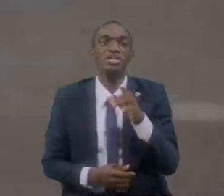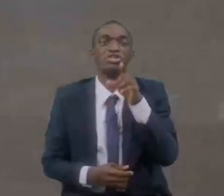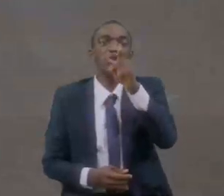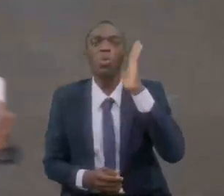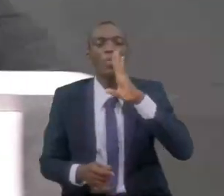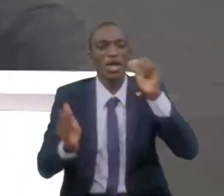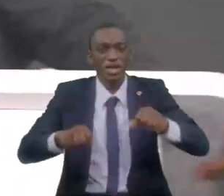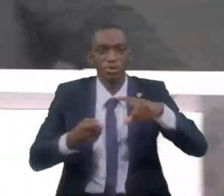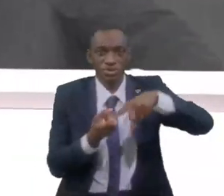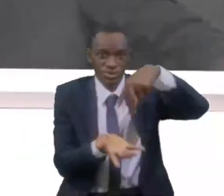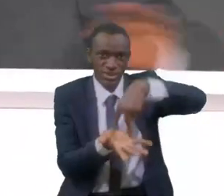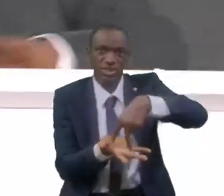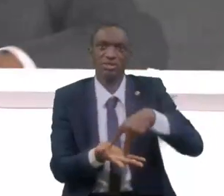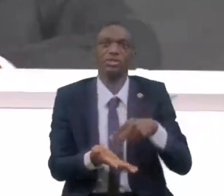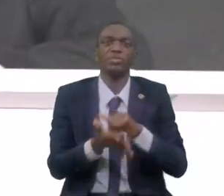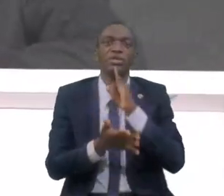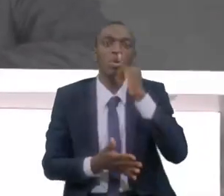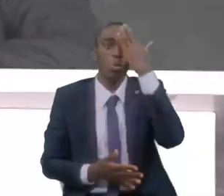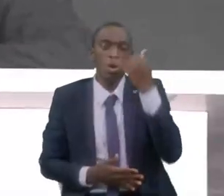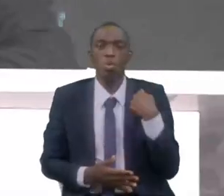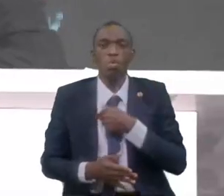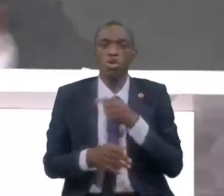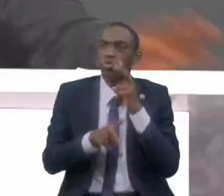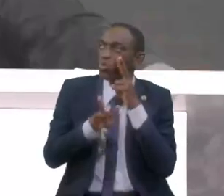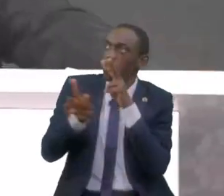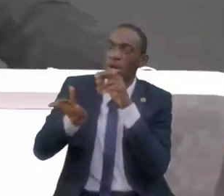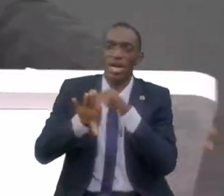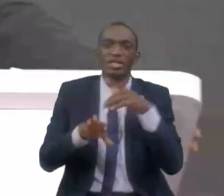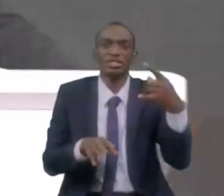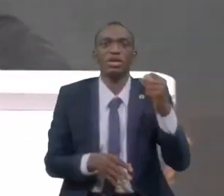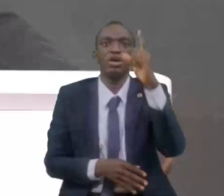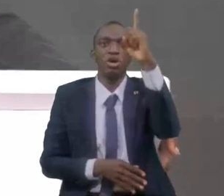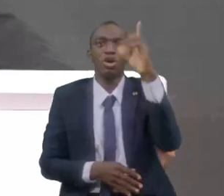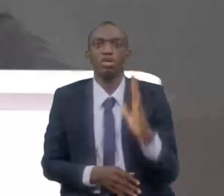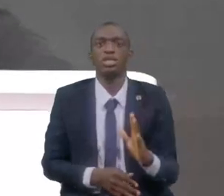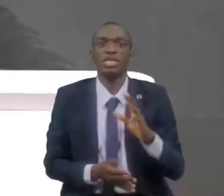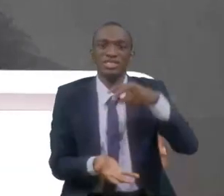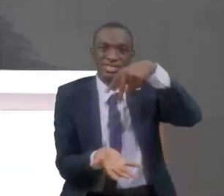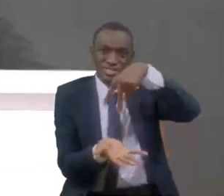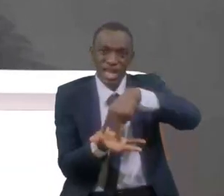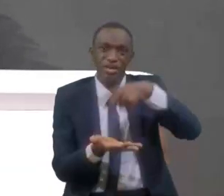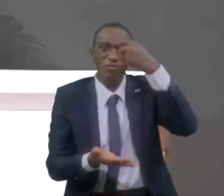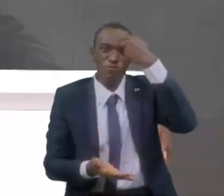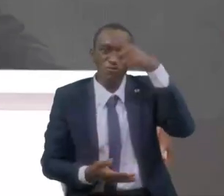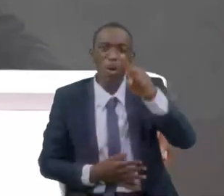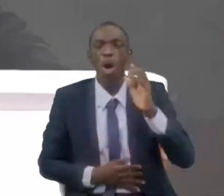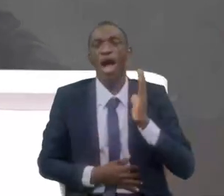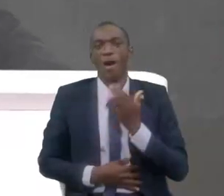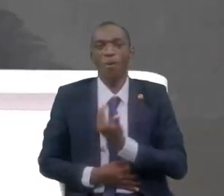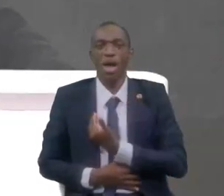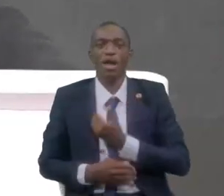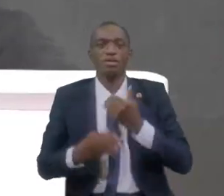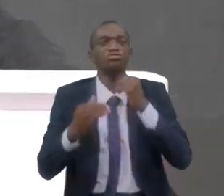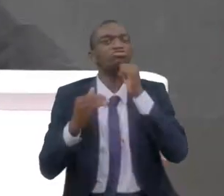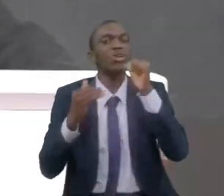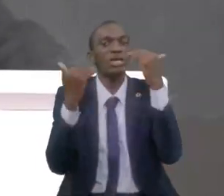pourras tenir. C'est pourquoi nous considérons la position pieuse pour notre santé illimitée ou